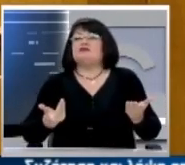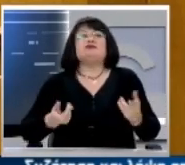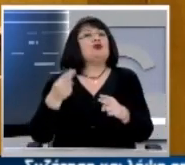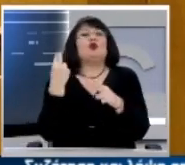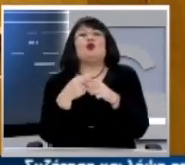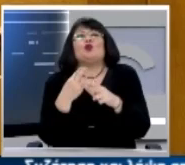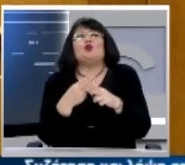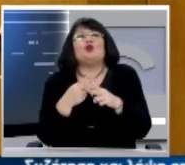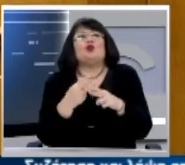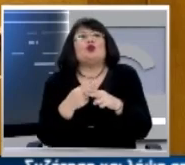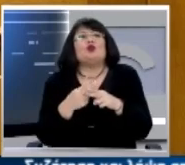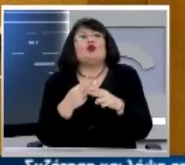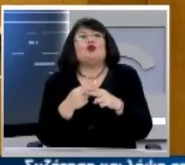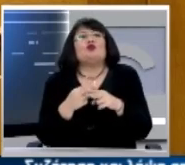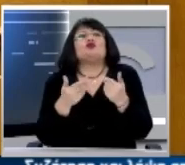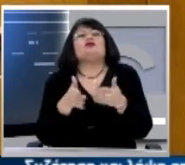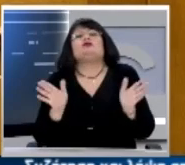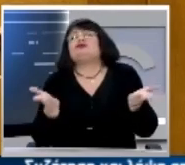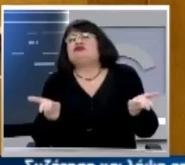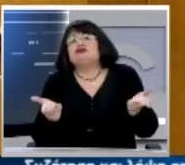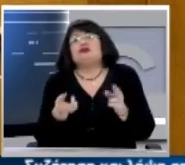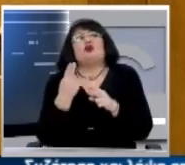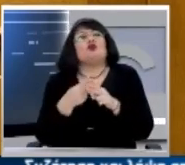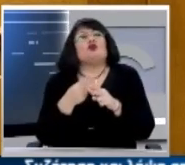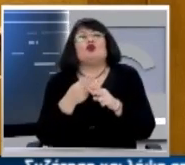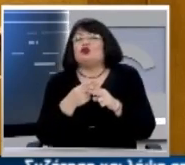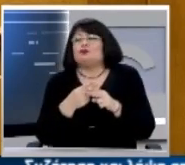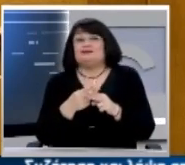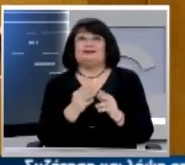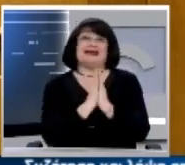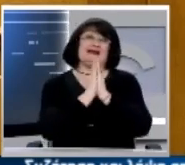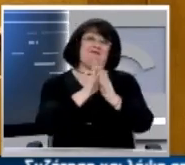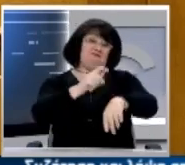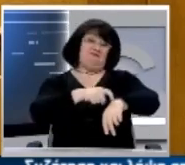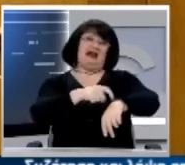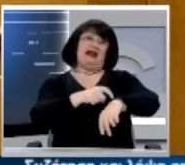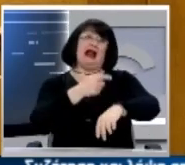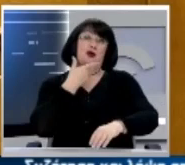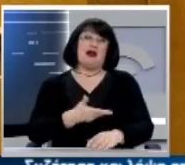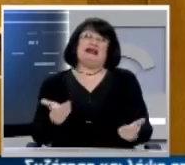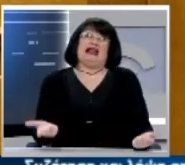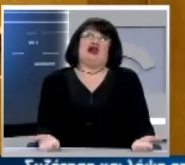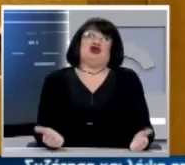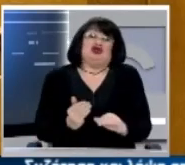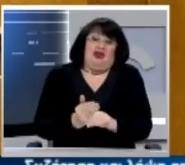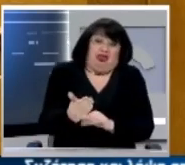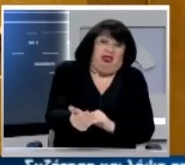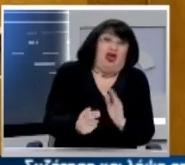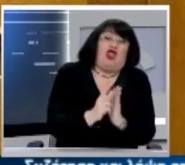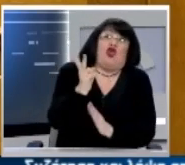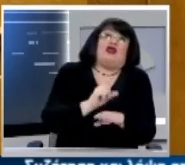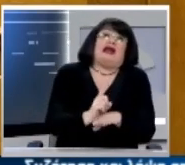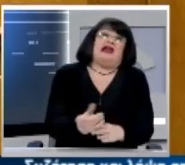Εντάξει. Λοιπόν, είναι χώρα αναφοράς η Ελλάδα για 29 αρχικά και 50 χώρες στη συνέχεια. Άρα εδώ πρόκειται για